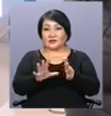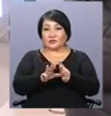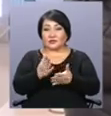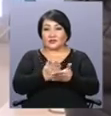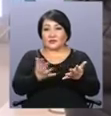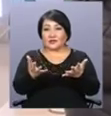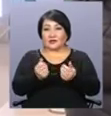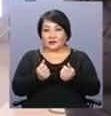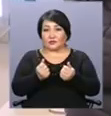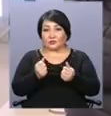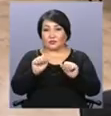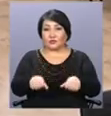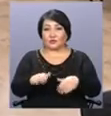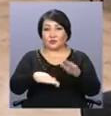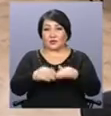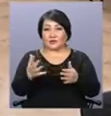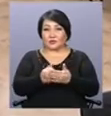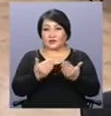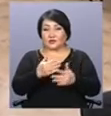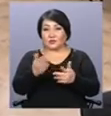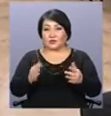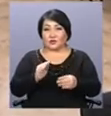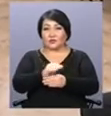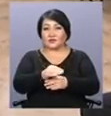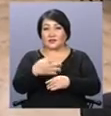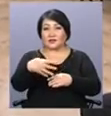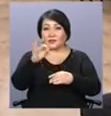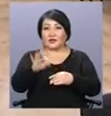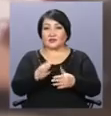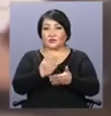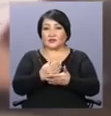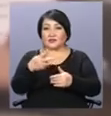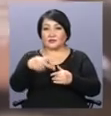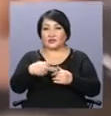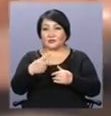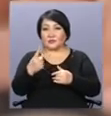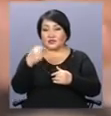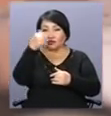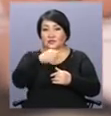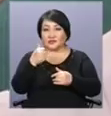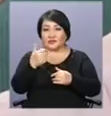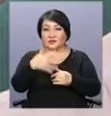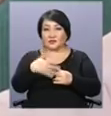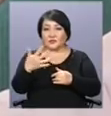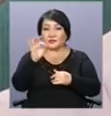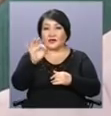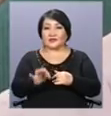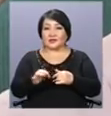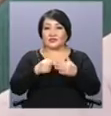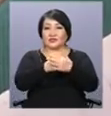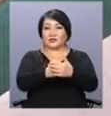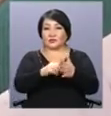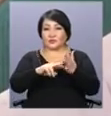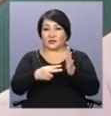мүмкіндігін жетілдіруді қолға алуда. Қазір оның үлесі 40% құраса, 2021 жылы 55% пайызға жеткізу жоспарланып